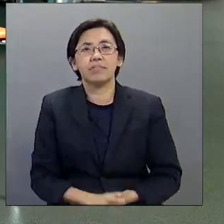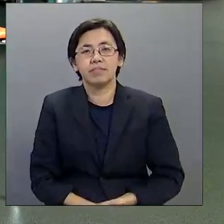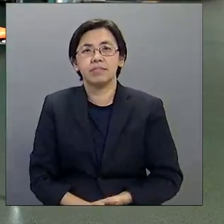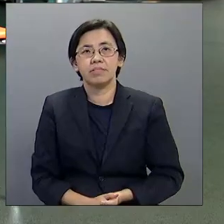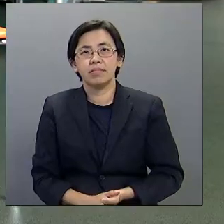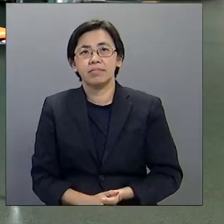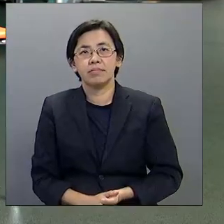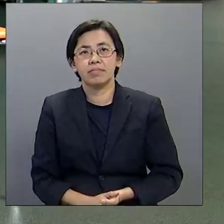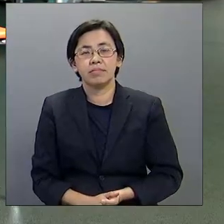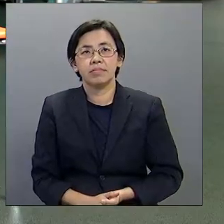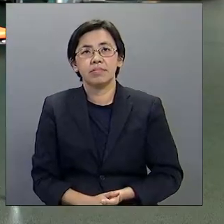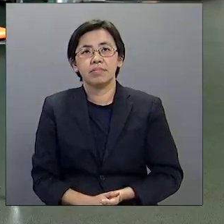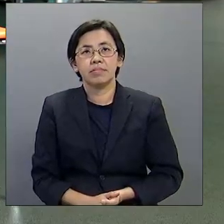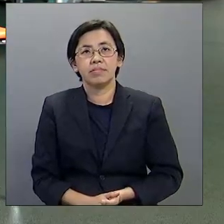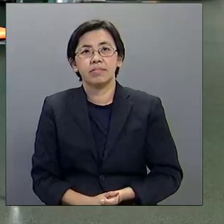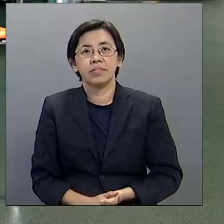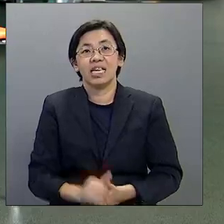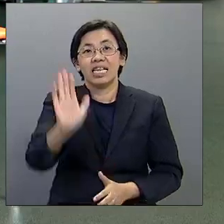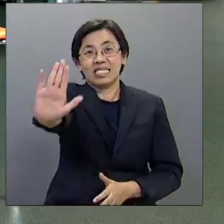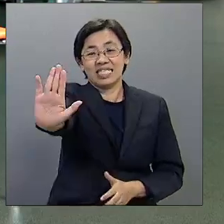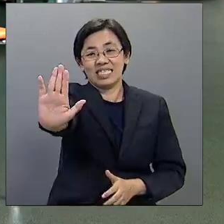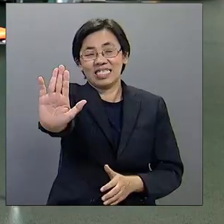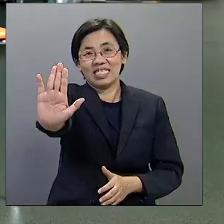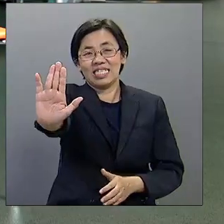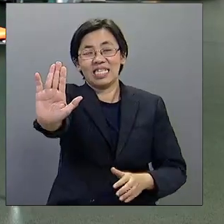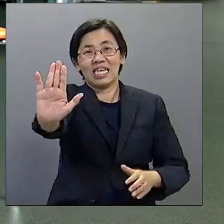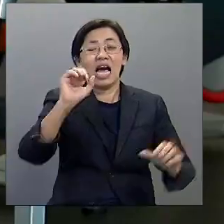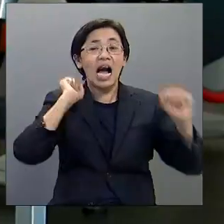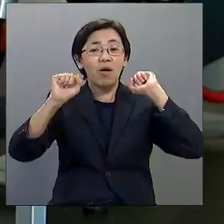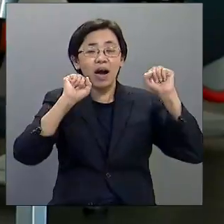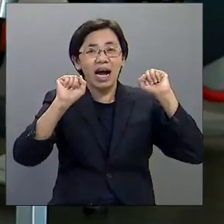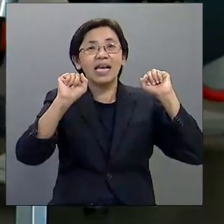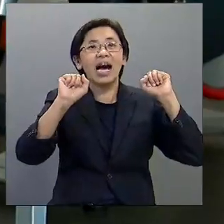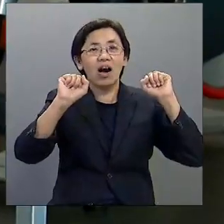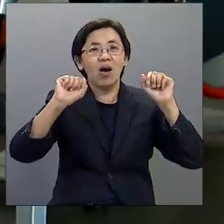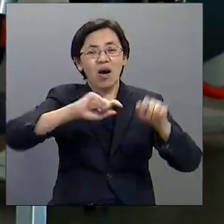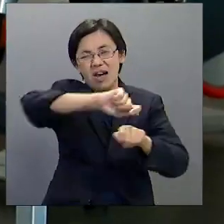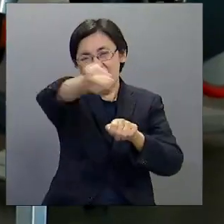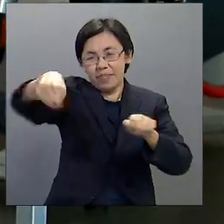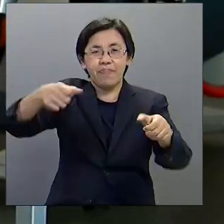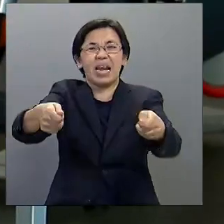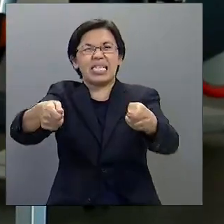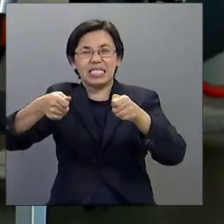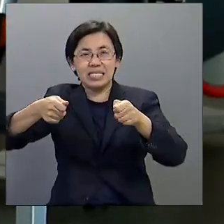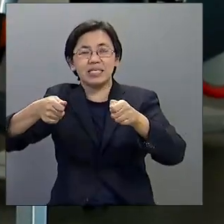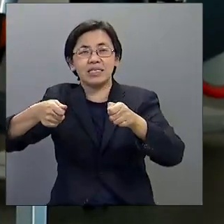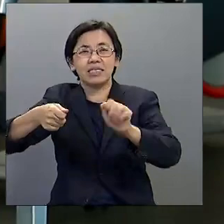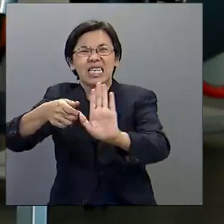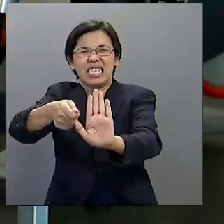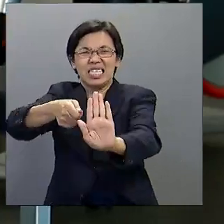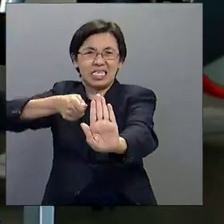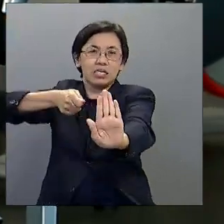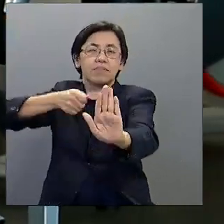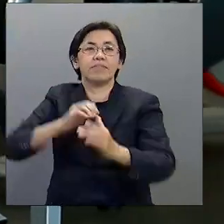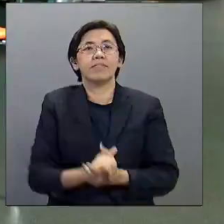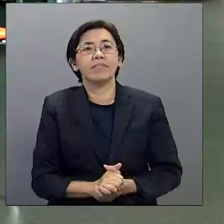ใช่ก็จะดึงได้ดีขึ้น ค่ะ นะคะอย่าง นี้จริงด้วย มันก็จะตึงถ้าทำถูกจะต้องตึงบริเวณ